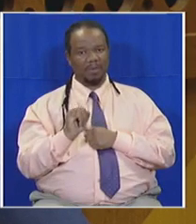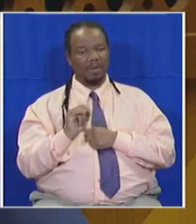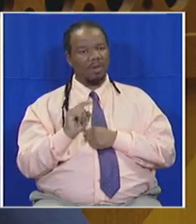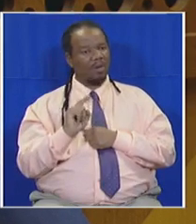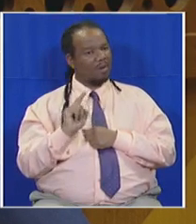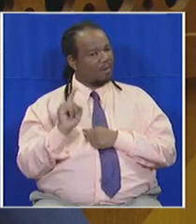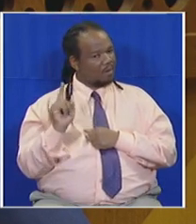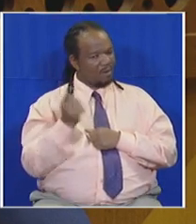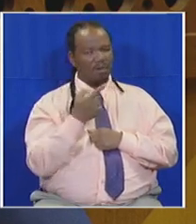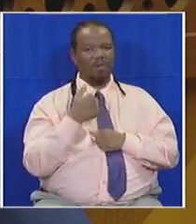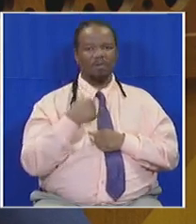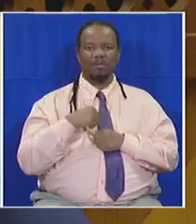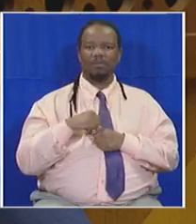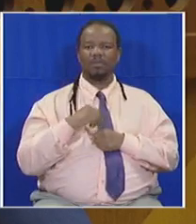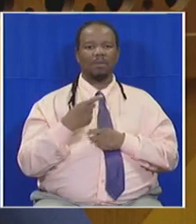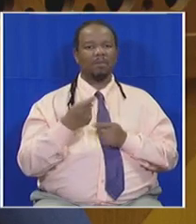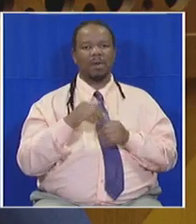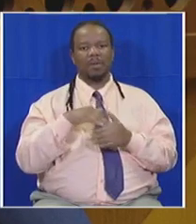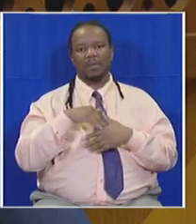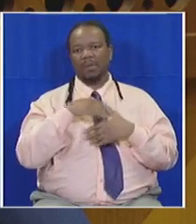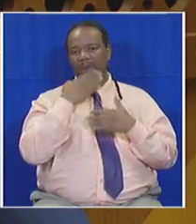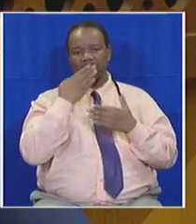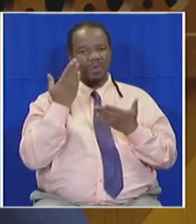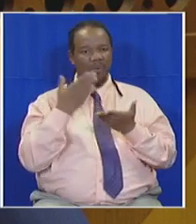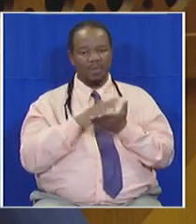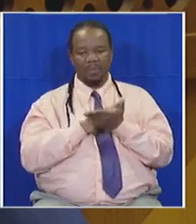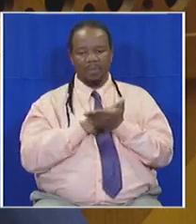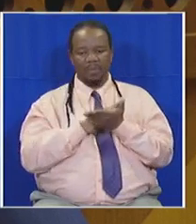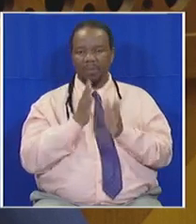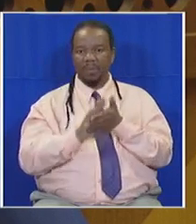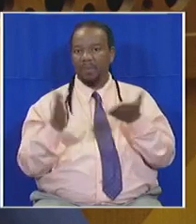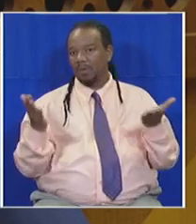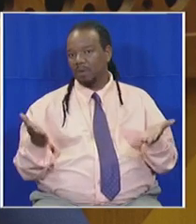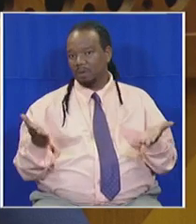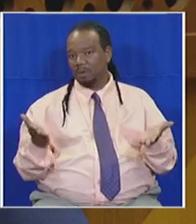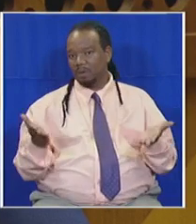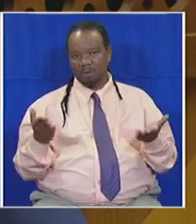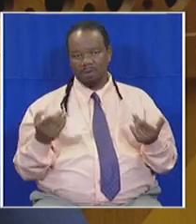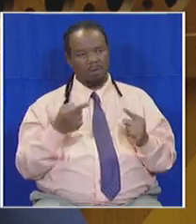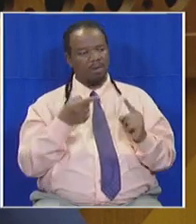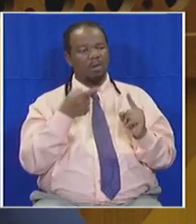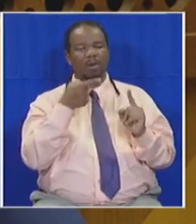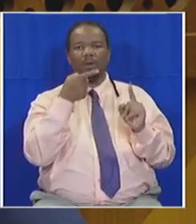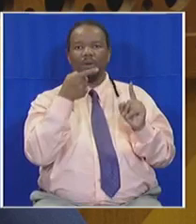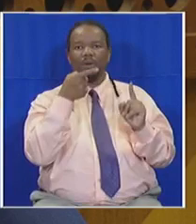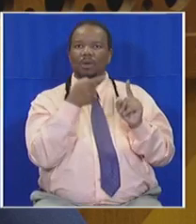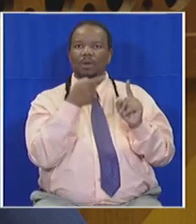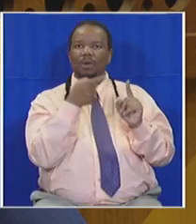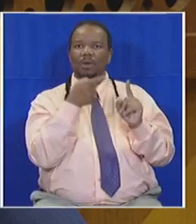bankrot. So u bestuur eintlik 'n tegnies bankrot departement in 'n sekere